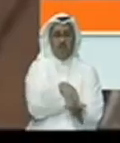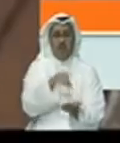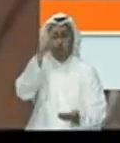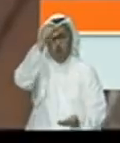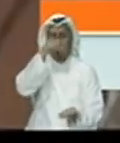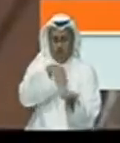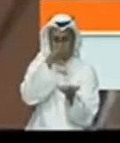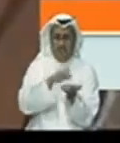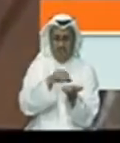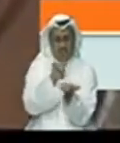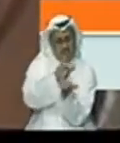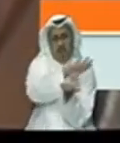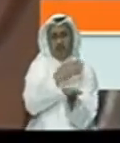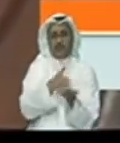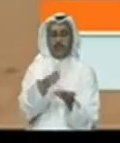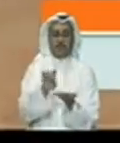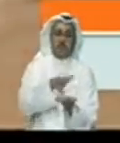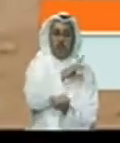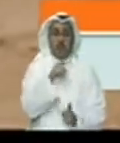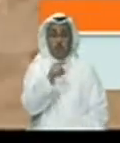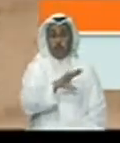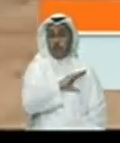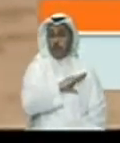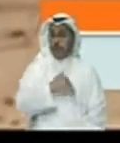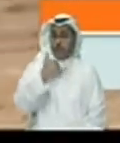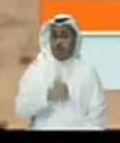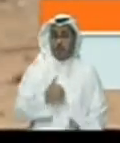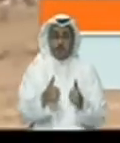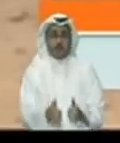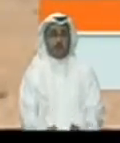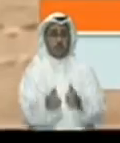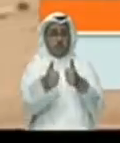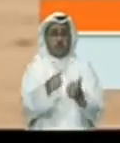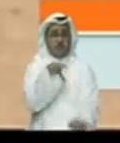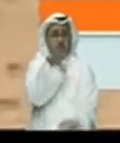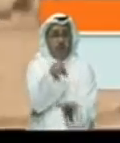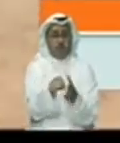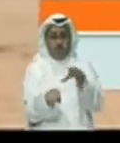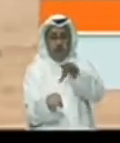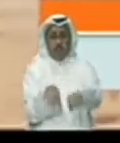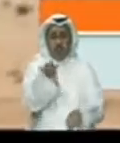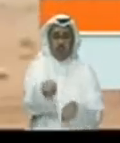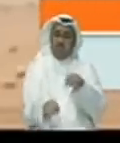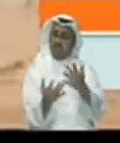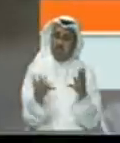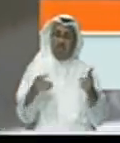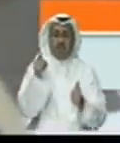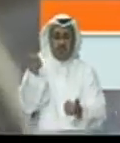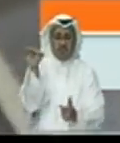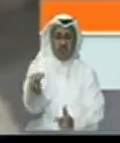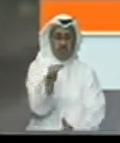الحوثية. مصدر عسكري أكد أن قوات الجيش نجحت في السيطرة على منطقة حوران بالكامل وتبت